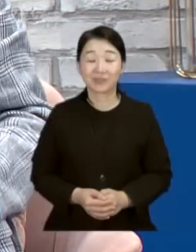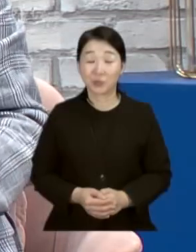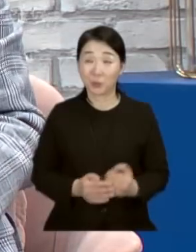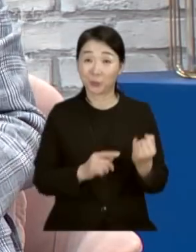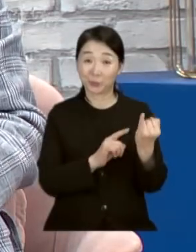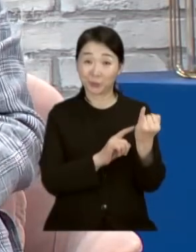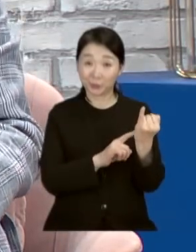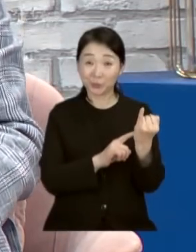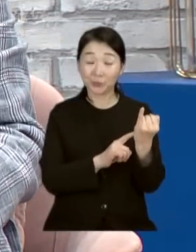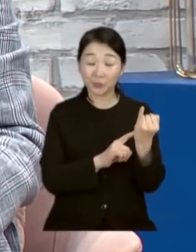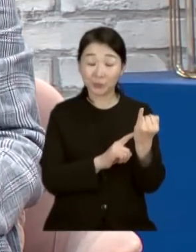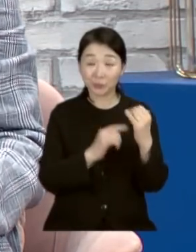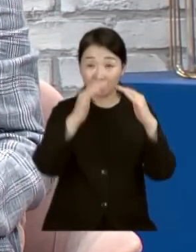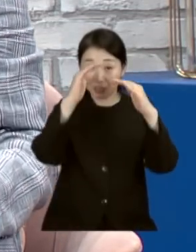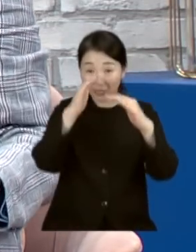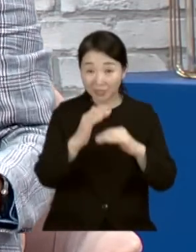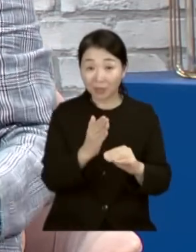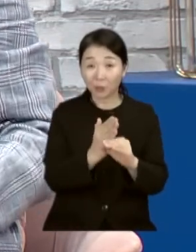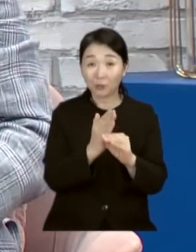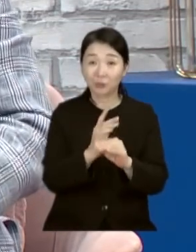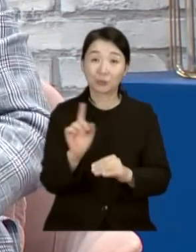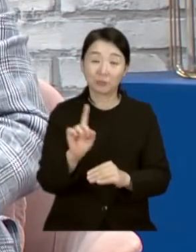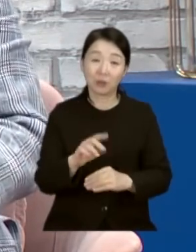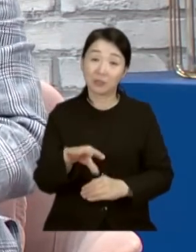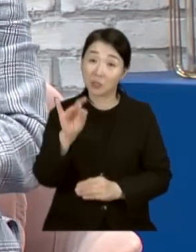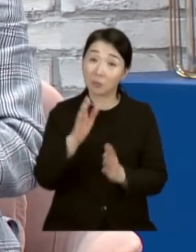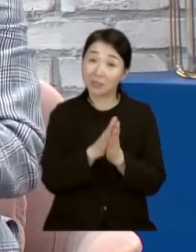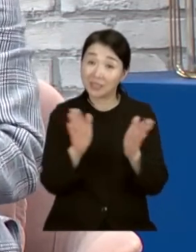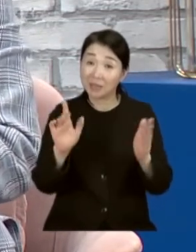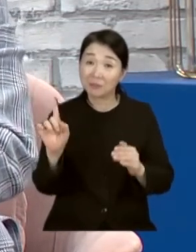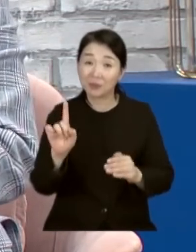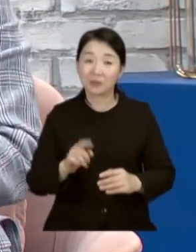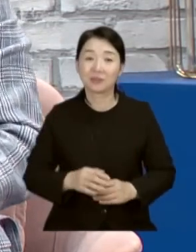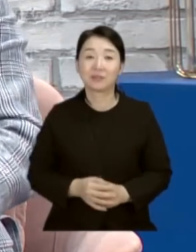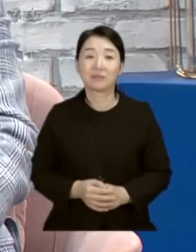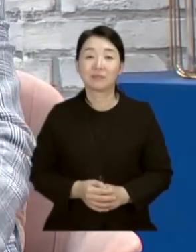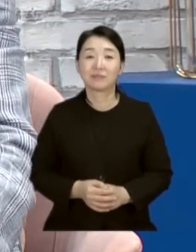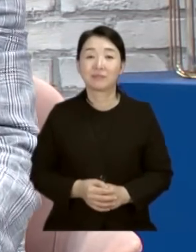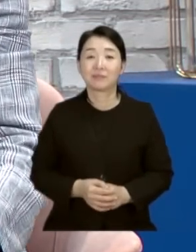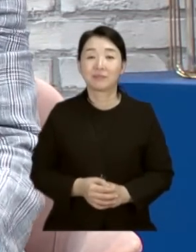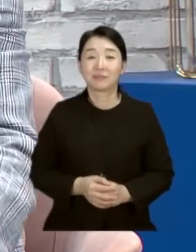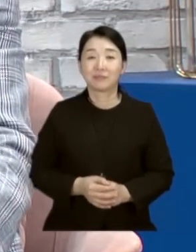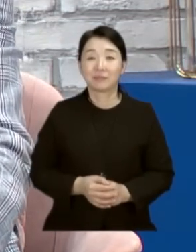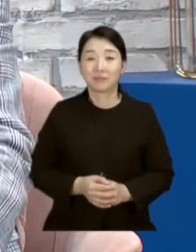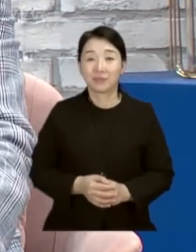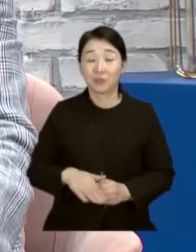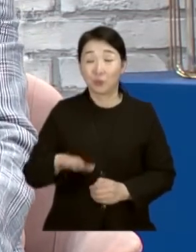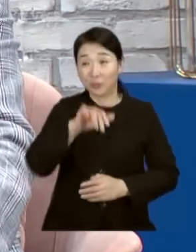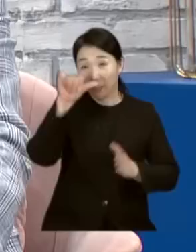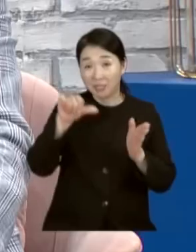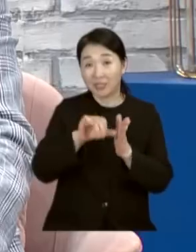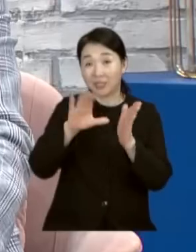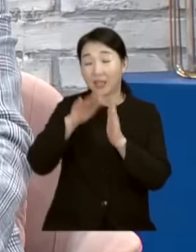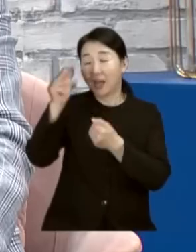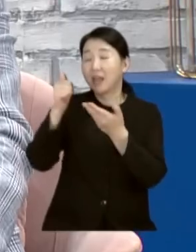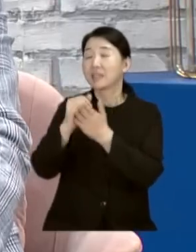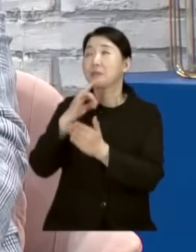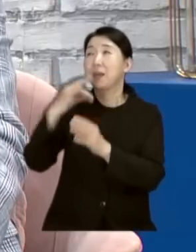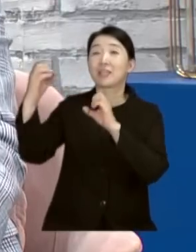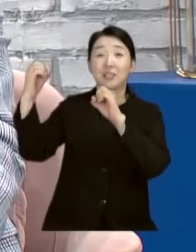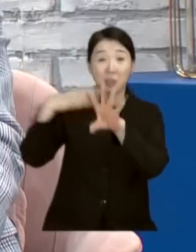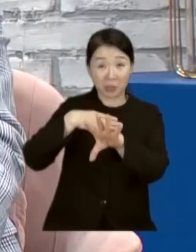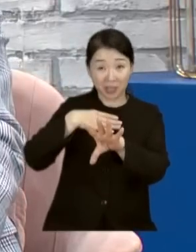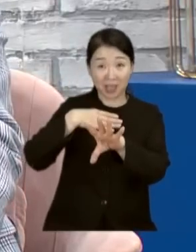자, 오늘 이지연 집사님 저 얘기 중에서 네, 우리 처음 시작했던 게 있잖아요. 우리 인생에서